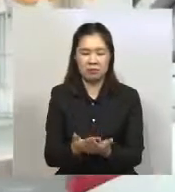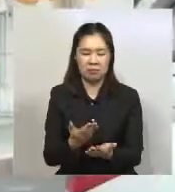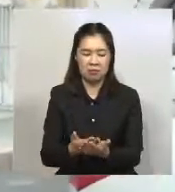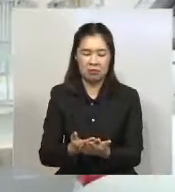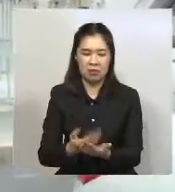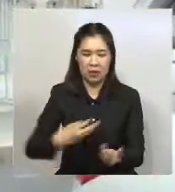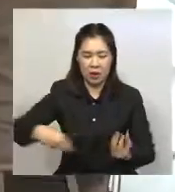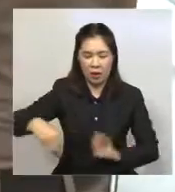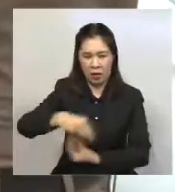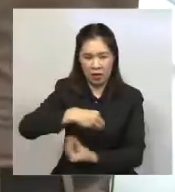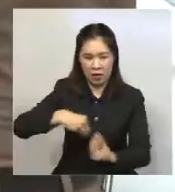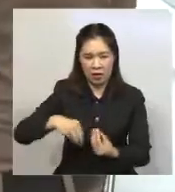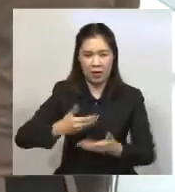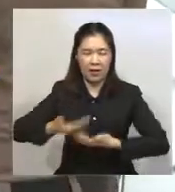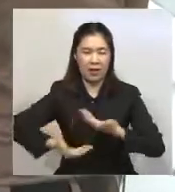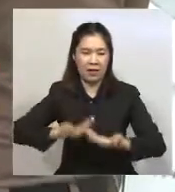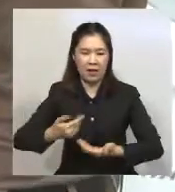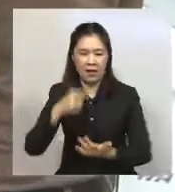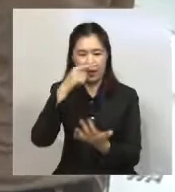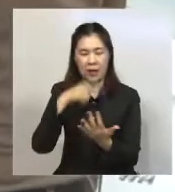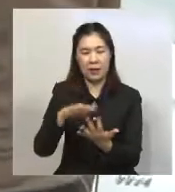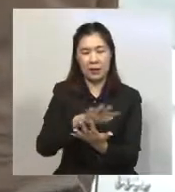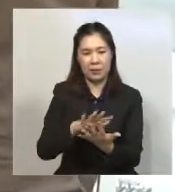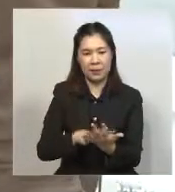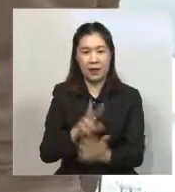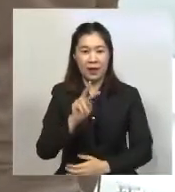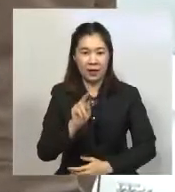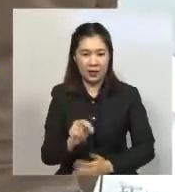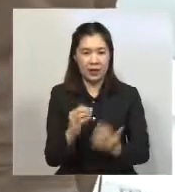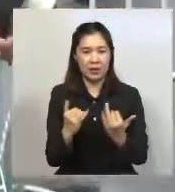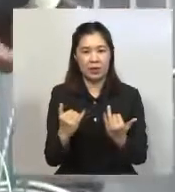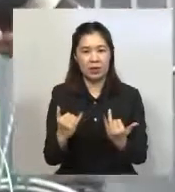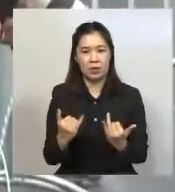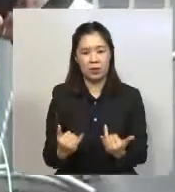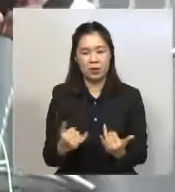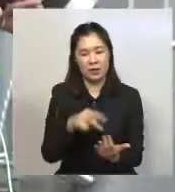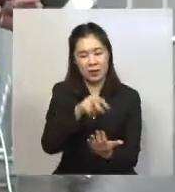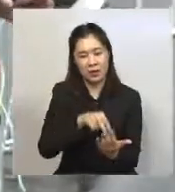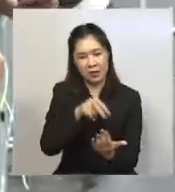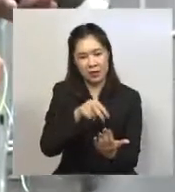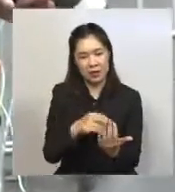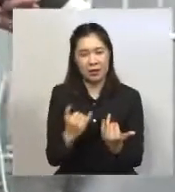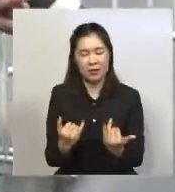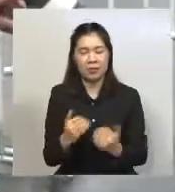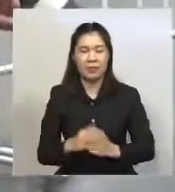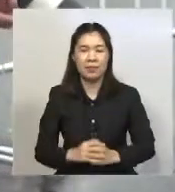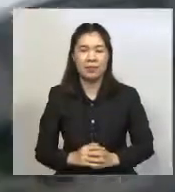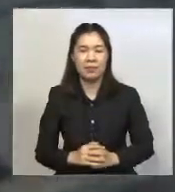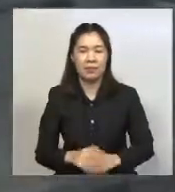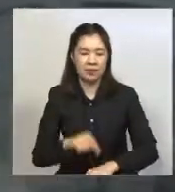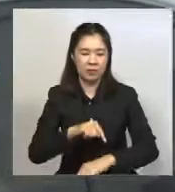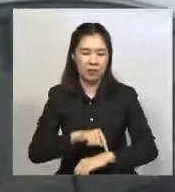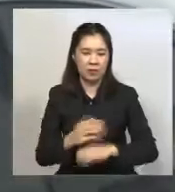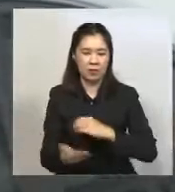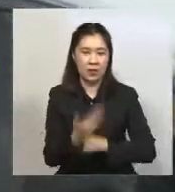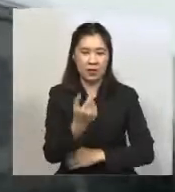ขายภายในประเทศสำหรับการนัดอ่านคำพิพากษาในชั้นอุทธรณ์ต่อที่ประชุมใหญ่ศาลฎีกาในครั้งนี้ในเวลา